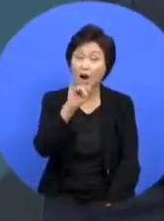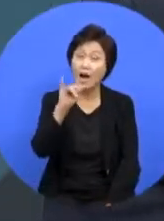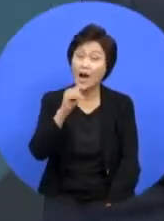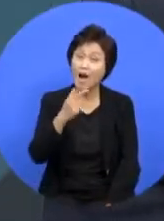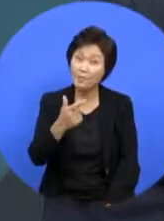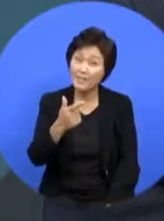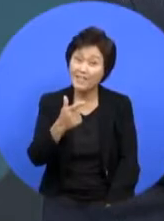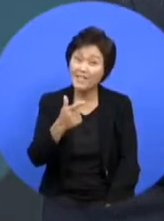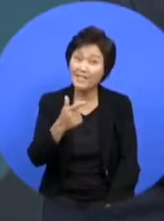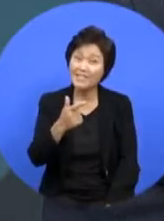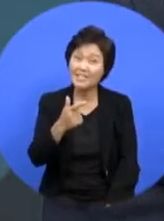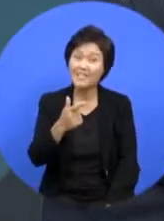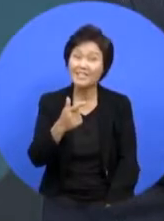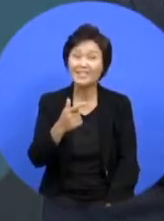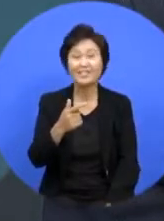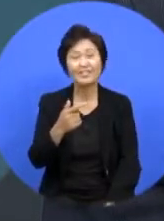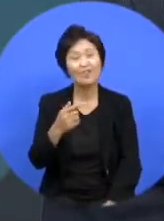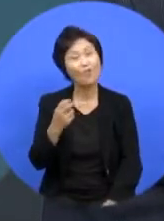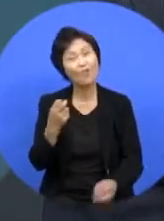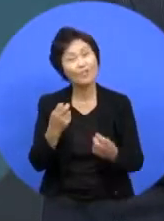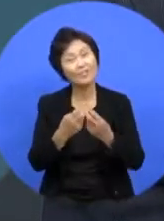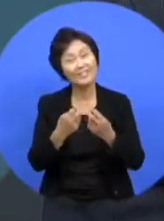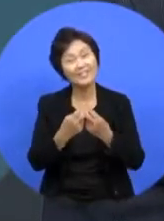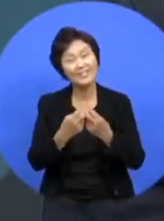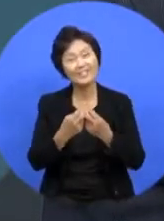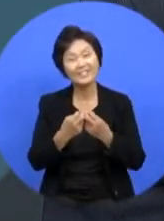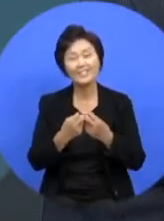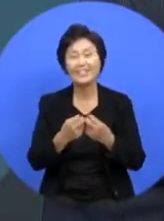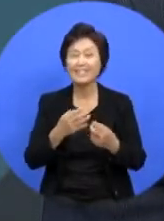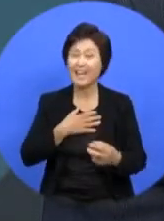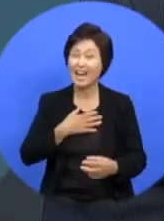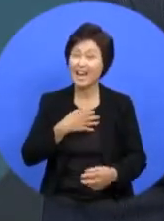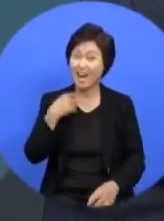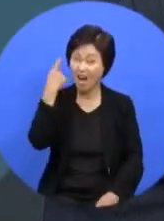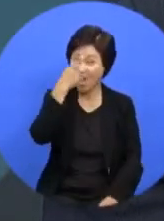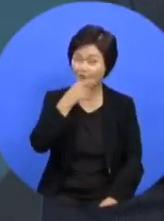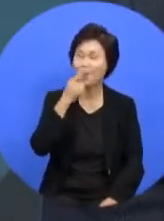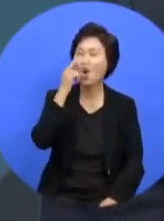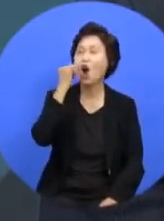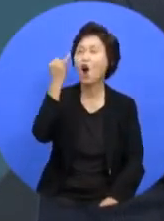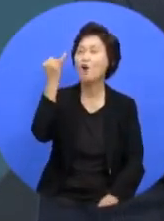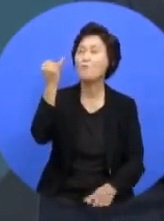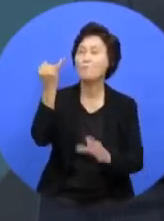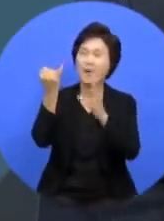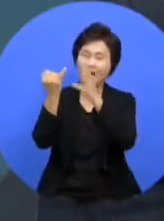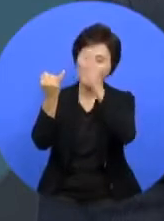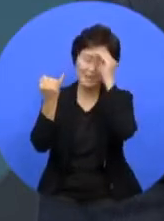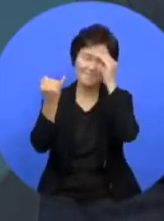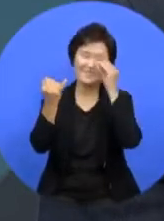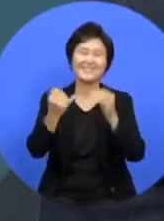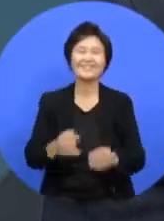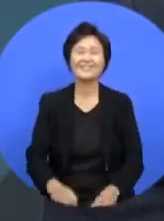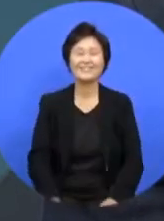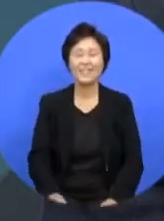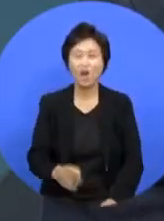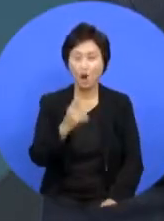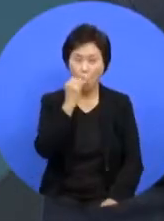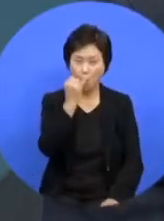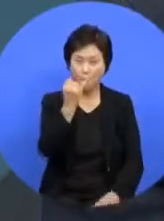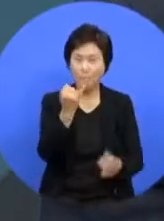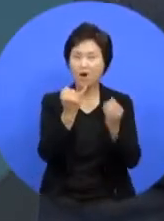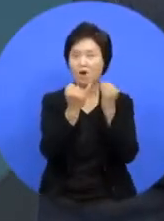감사합니다. 누구 닮았어요? 저 엄마 닮았다고 하고 싶네요. 그래요. 엄마 미인이시죠? 오늘 네. 같이